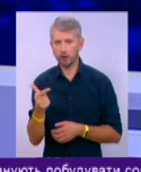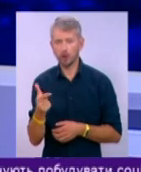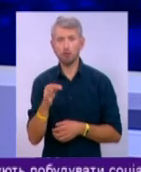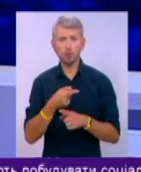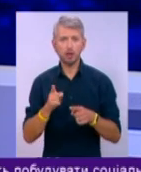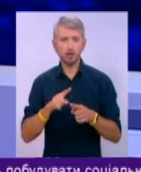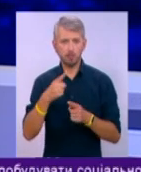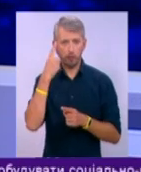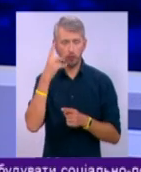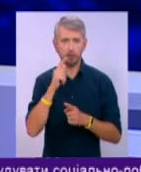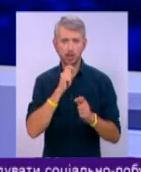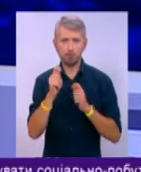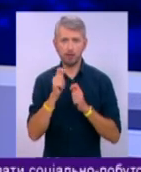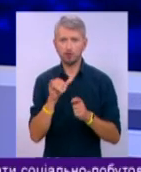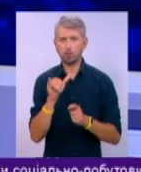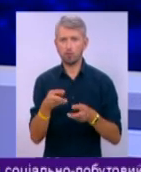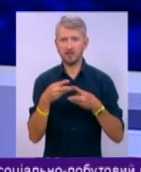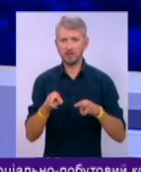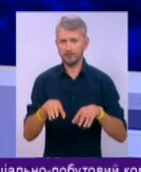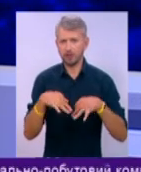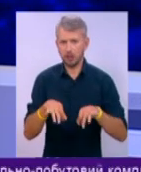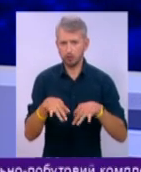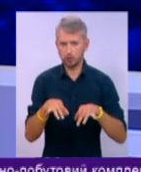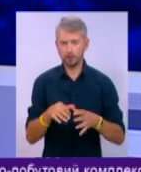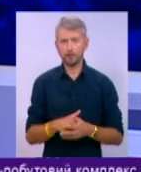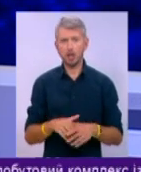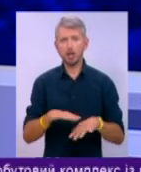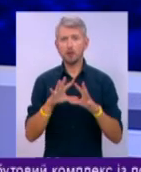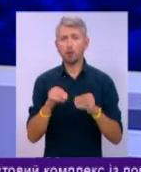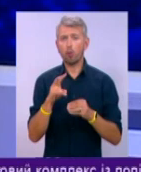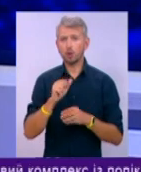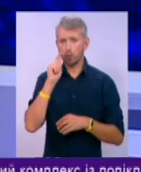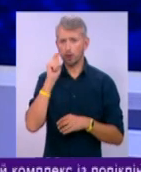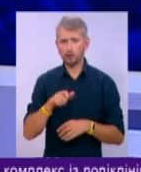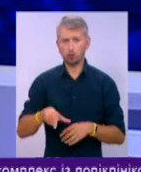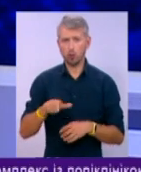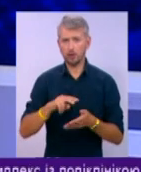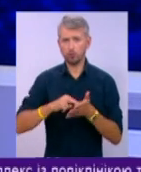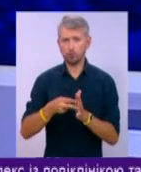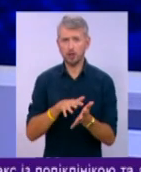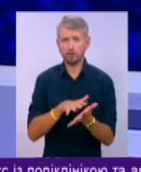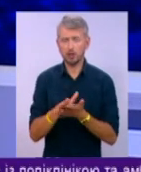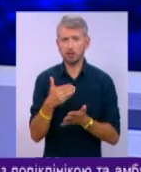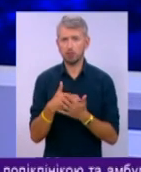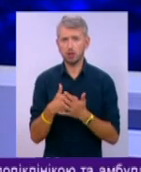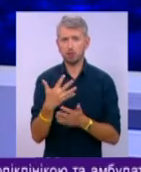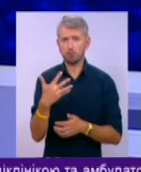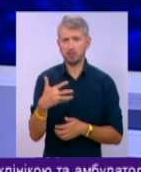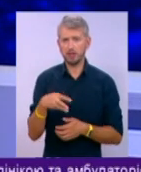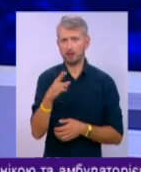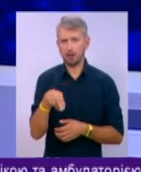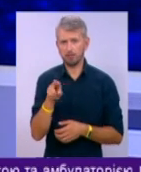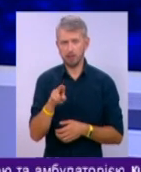1 150 000 000 гривень. Про це повідомили на брифінгу у Міністерстві інфраструктури. Загалом на українські дороги запланували витратити